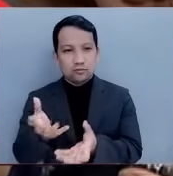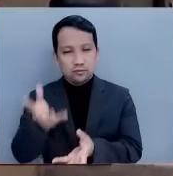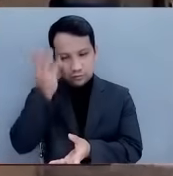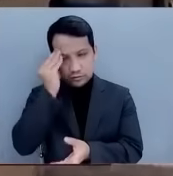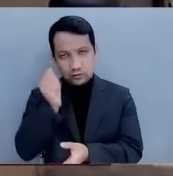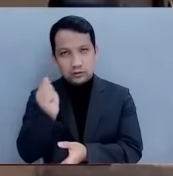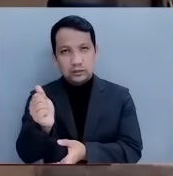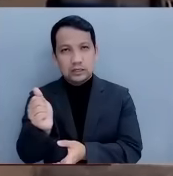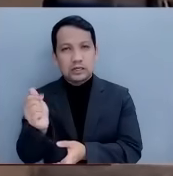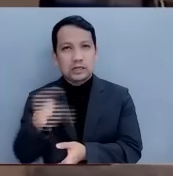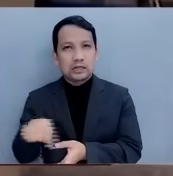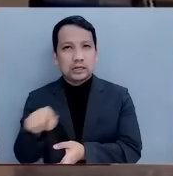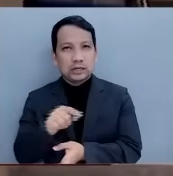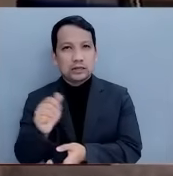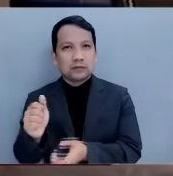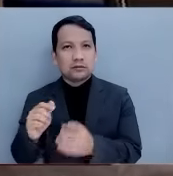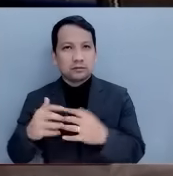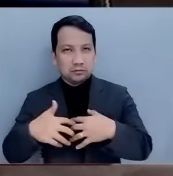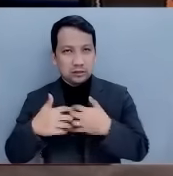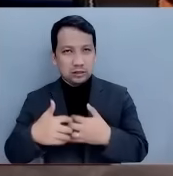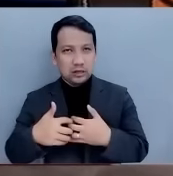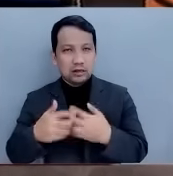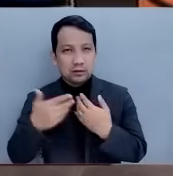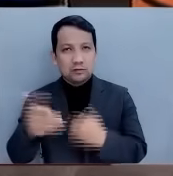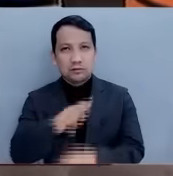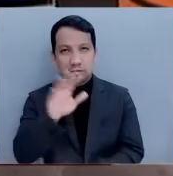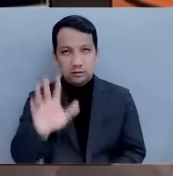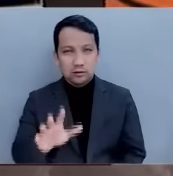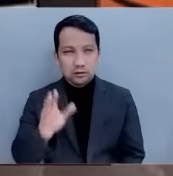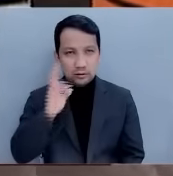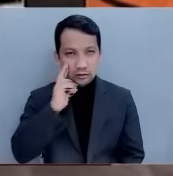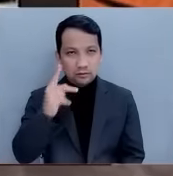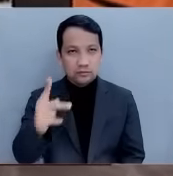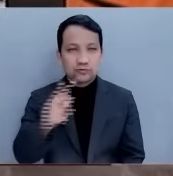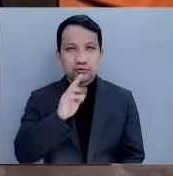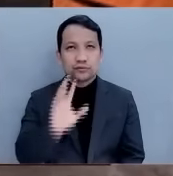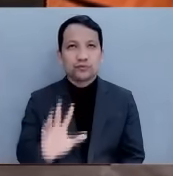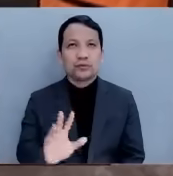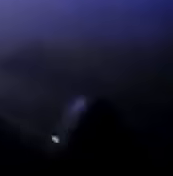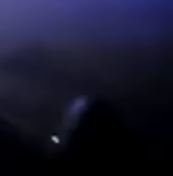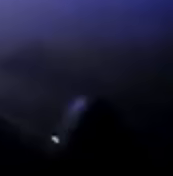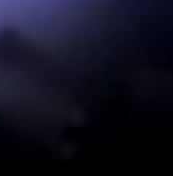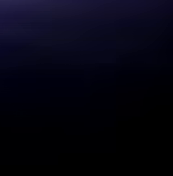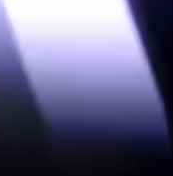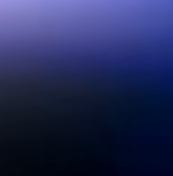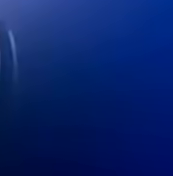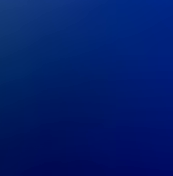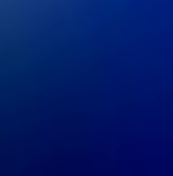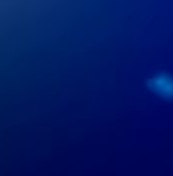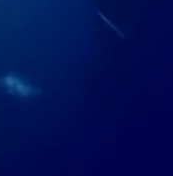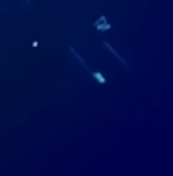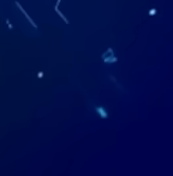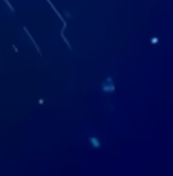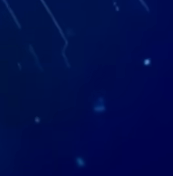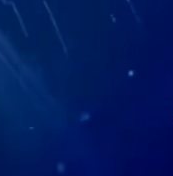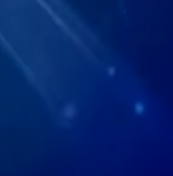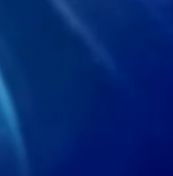kanila. Nagbabalita mula sa Frontline, Rainiel Pawid, News 5.